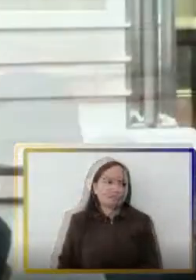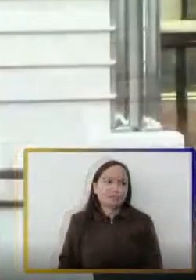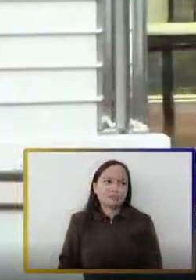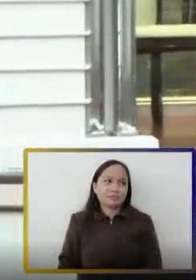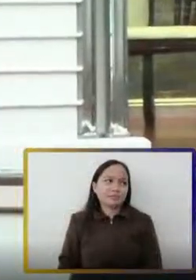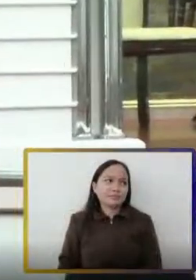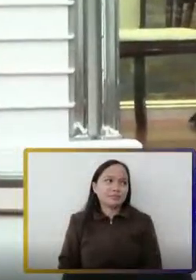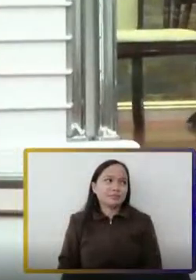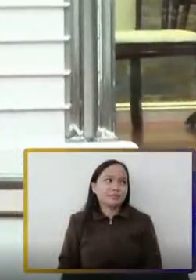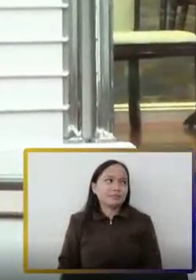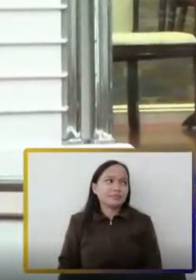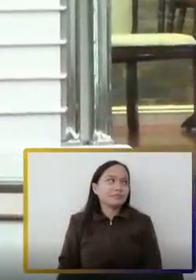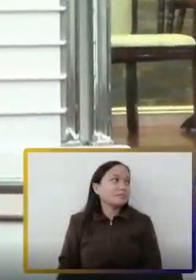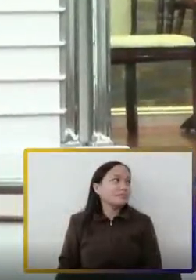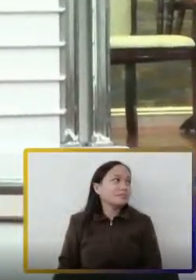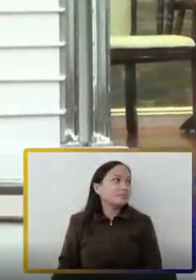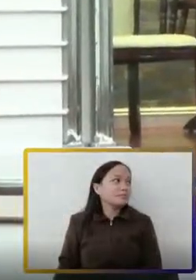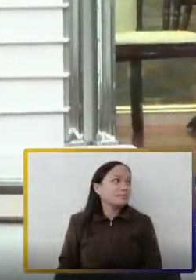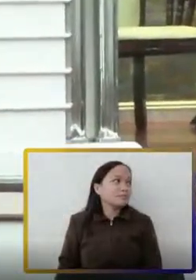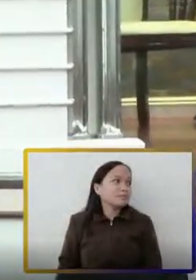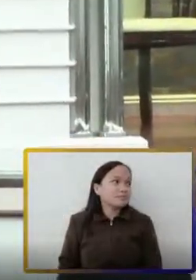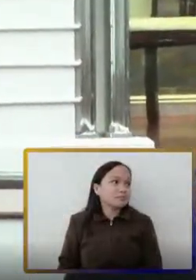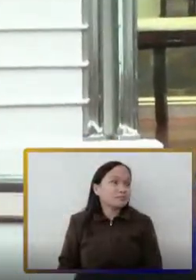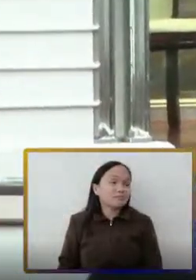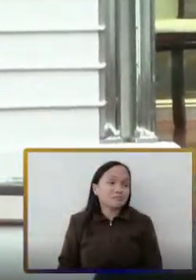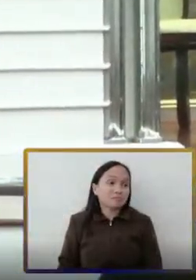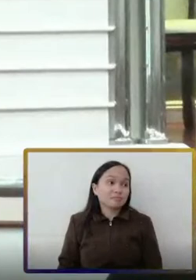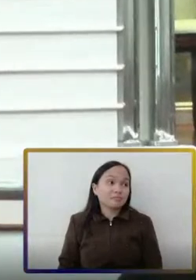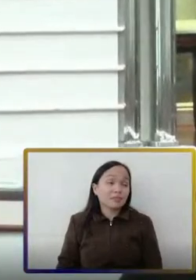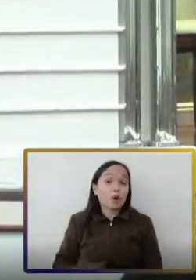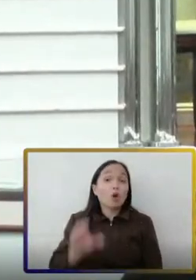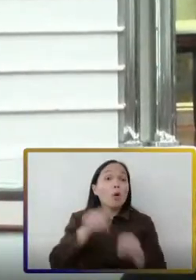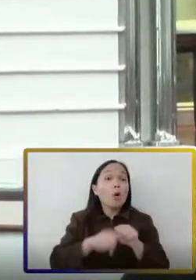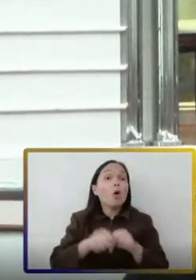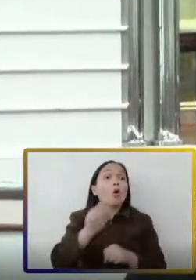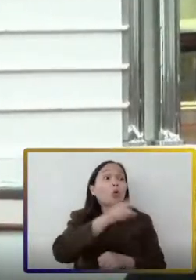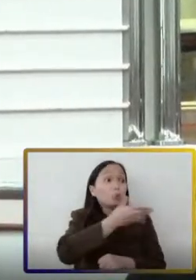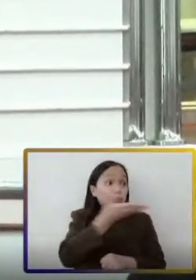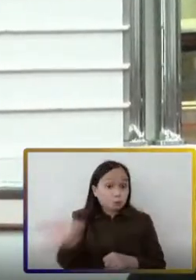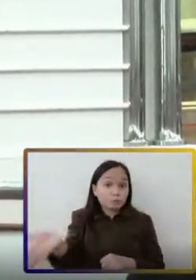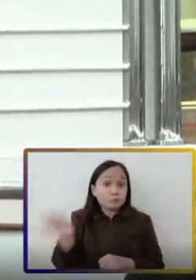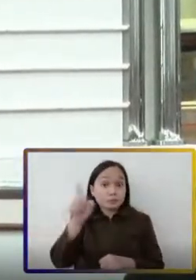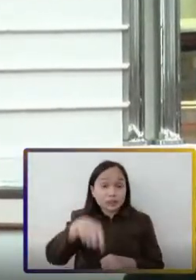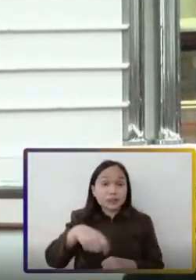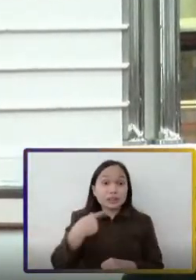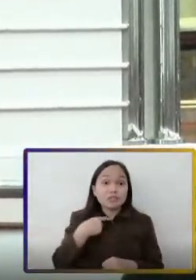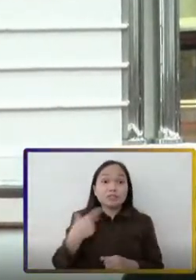Be understand, napakarami nating dapat ito. Magkaroon ka ng anak na merong